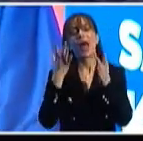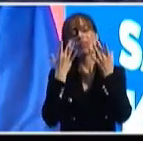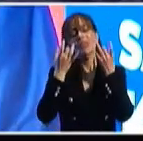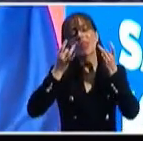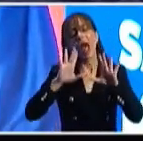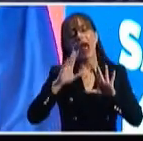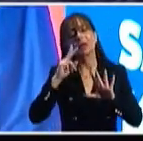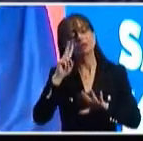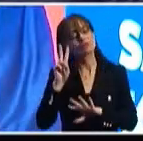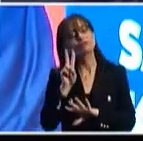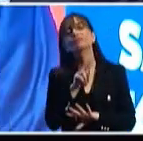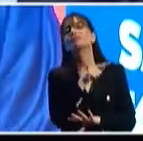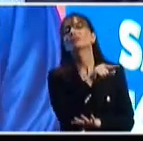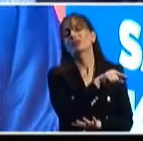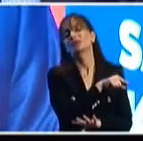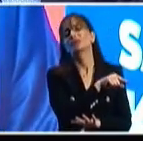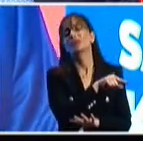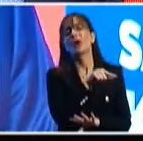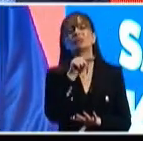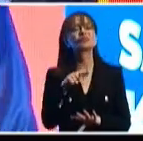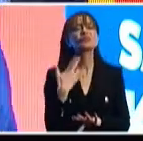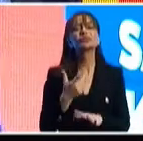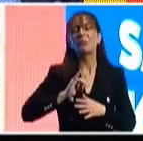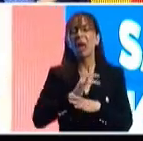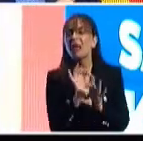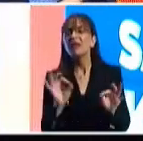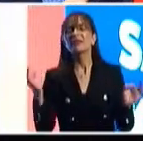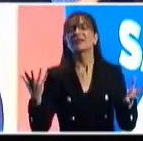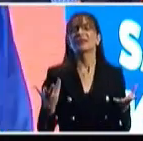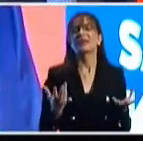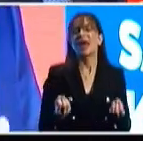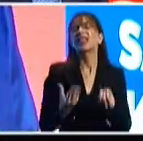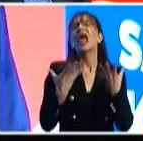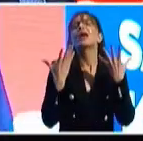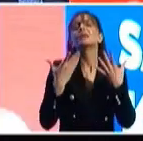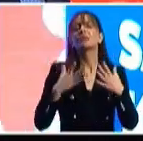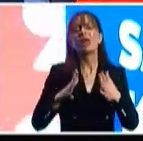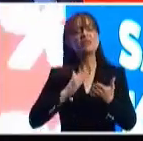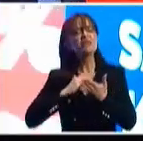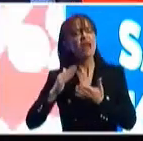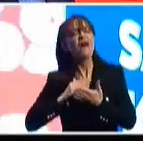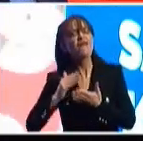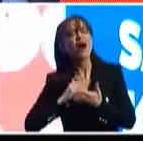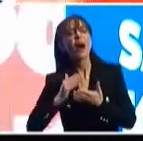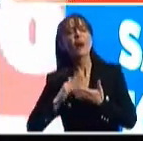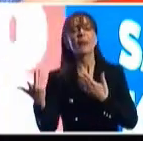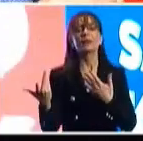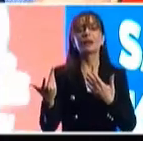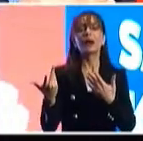bu beceriksizlikle yetinmediler. Üstüne bir de devam eden bizim o